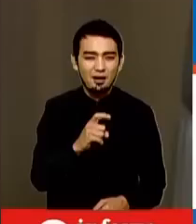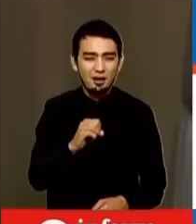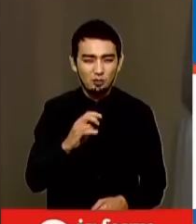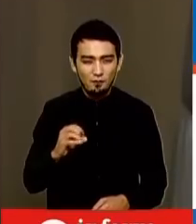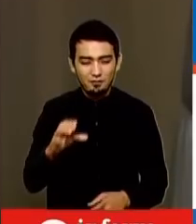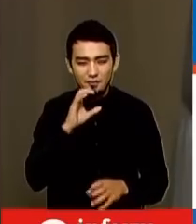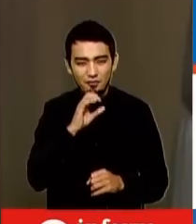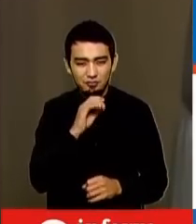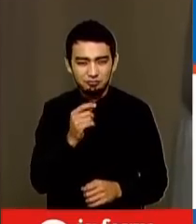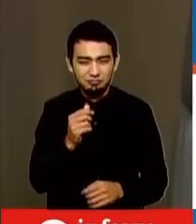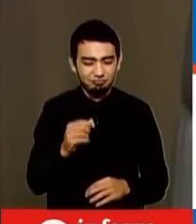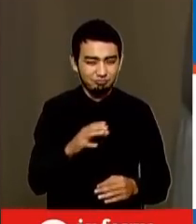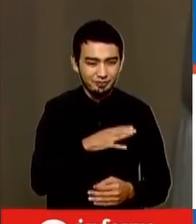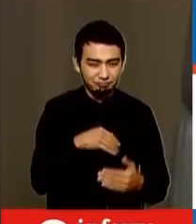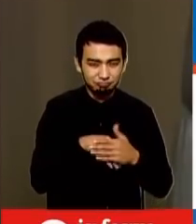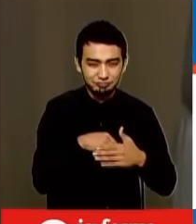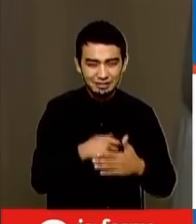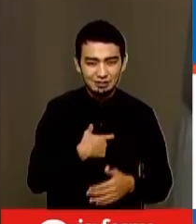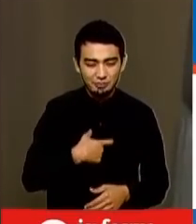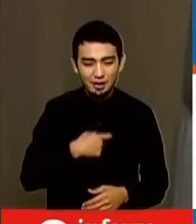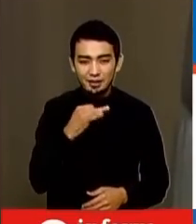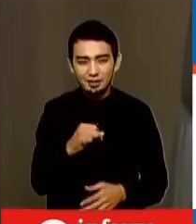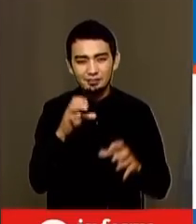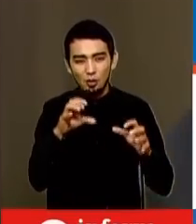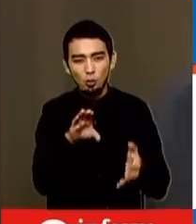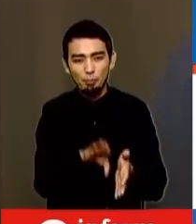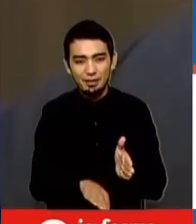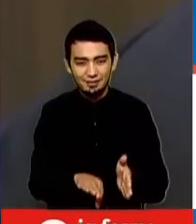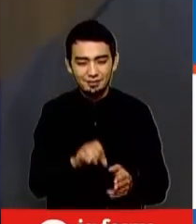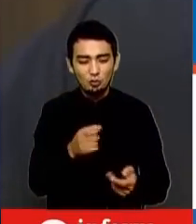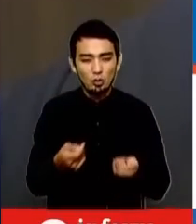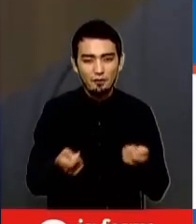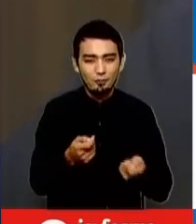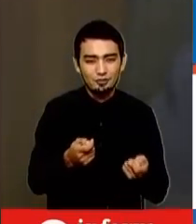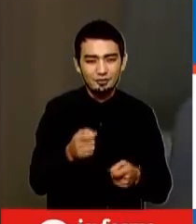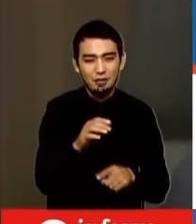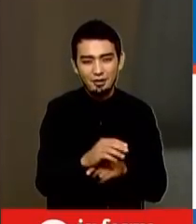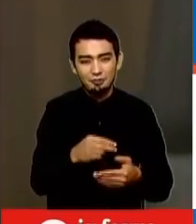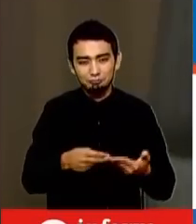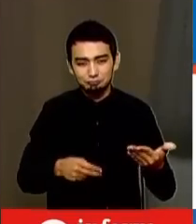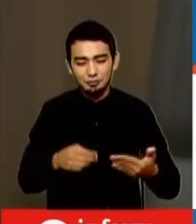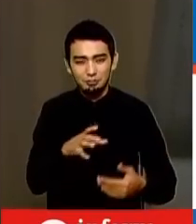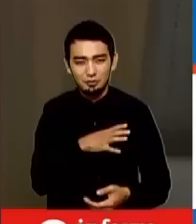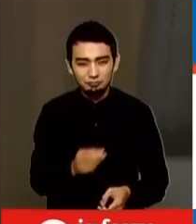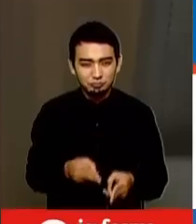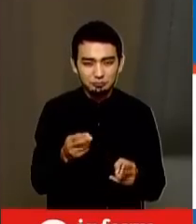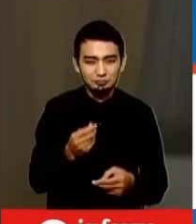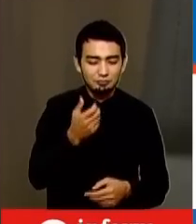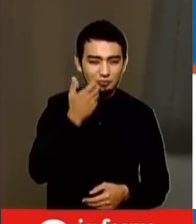и легализовали, а Жанузак выполнял незаконные указания руководства, при этом не получал преступного